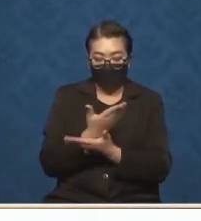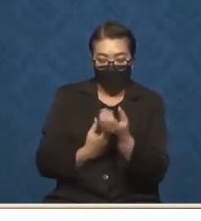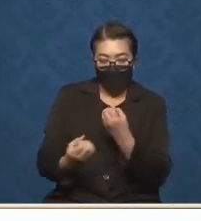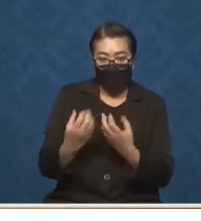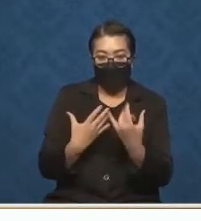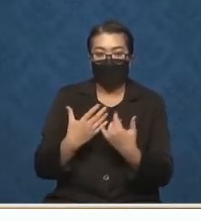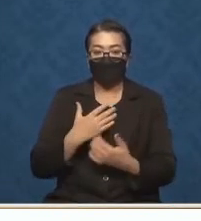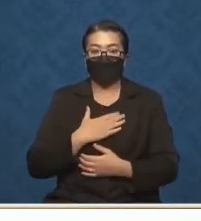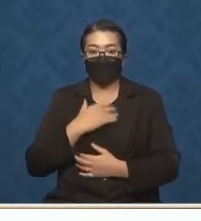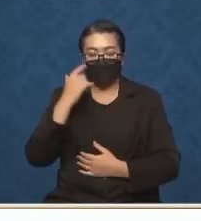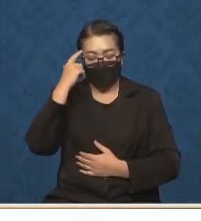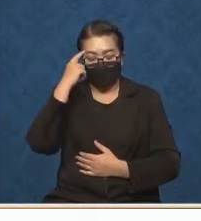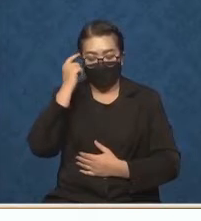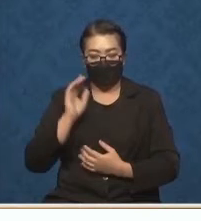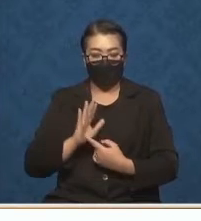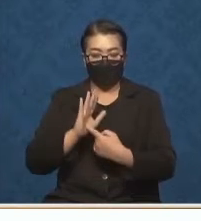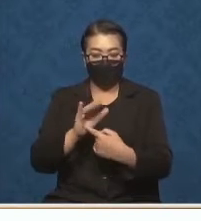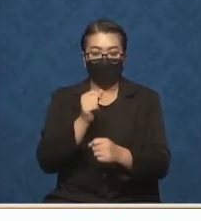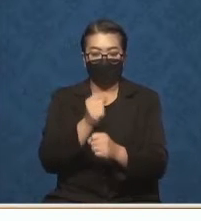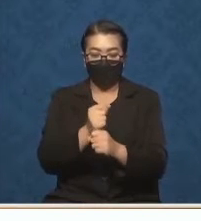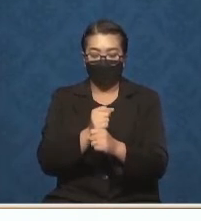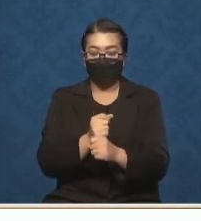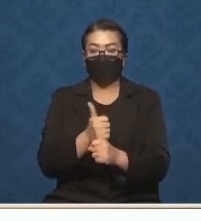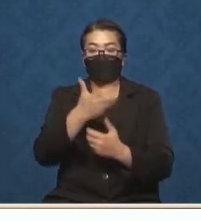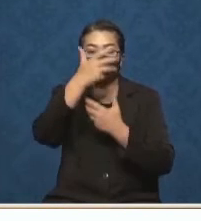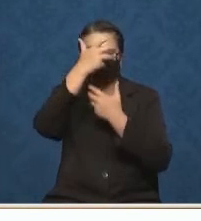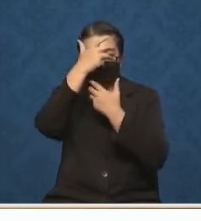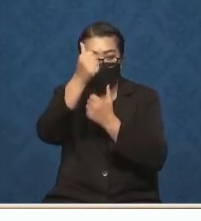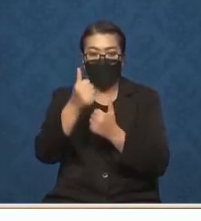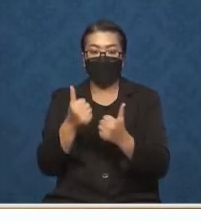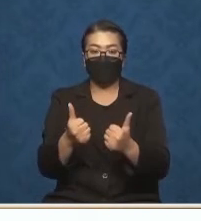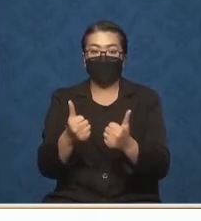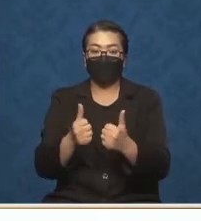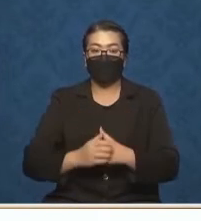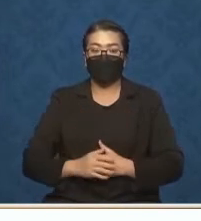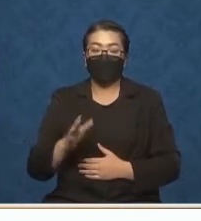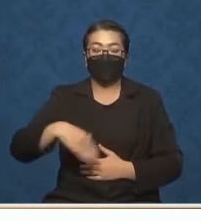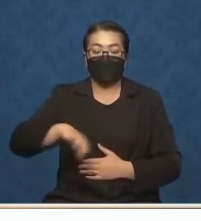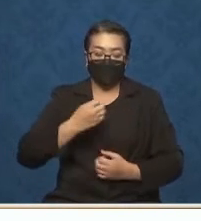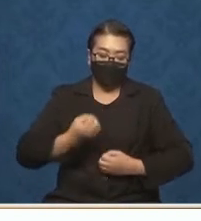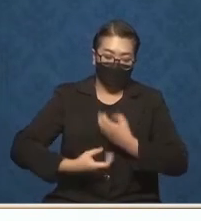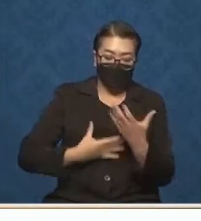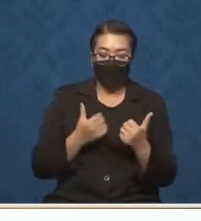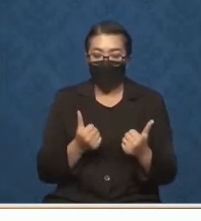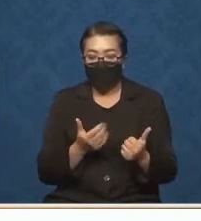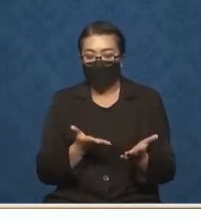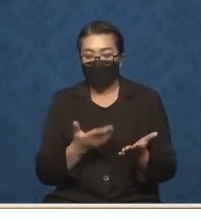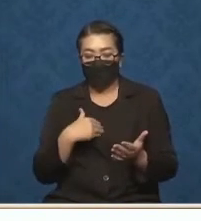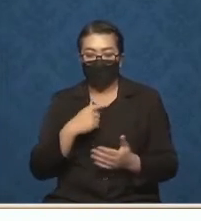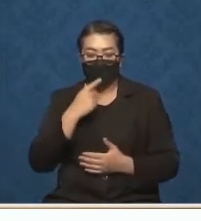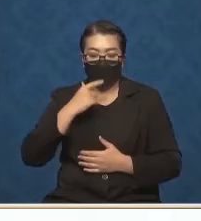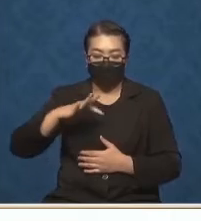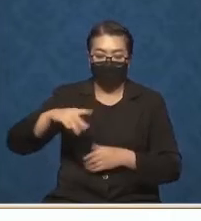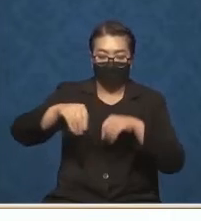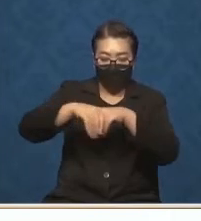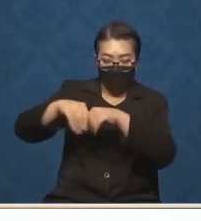ผมก็ไมคิดว่า แากเณนที่เราทำกอยู่แล้ว ใจแลวความสนใจ directions underestimateจากทกครักเมือง ไม่วจะมพ้นที่ตดทะเลหอไมตดทะเลก